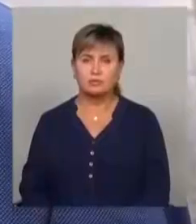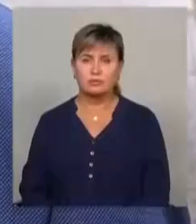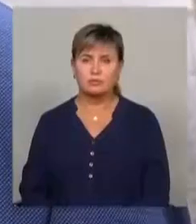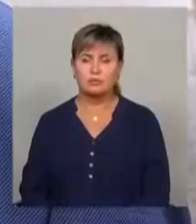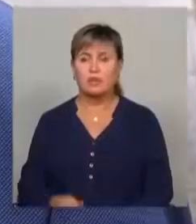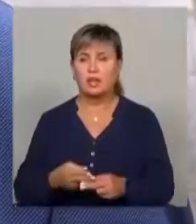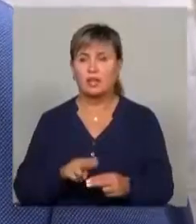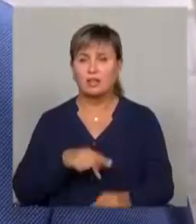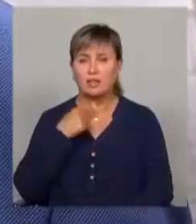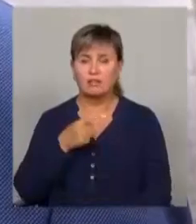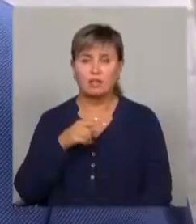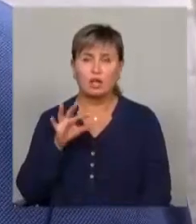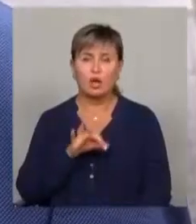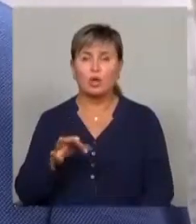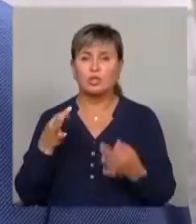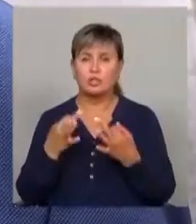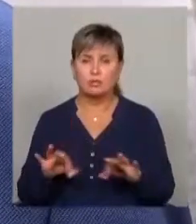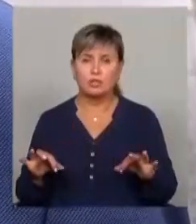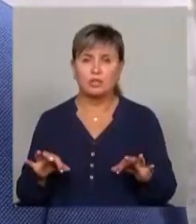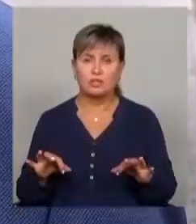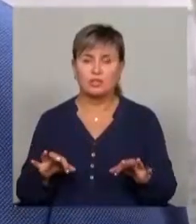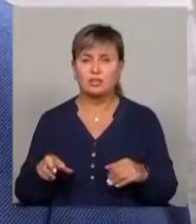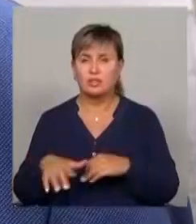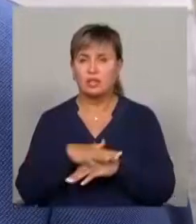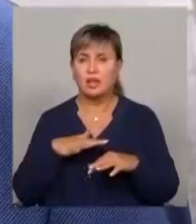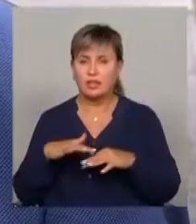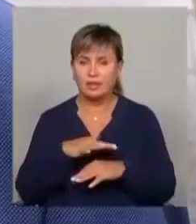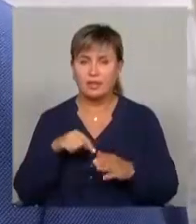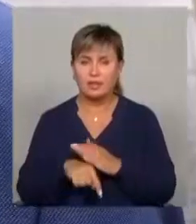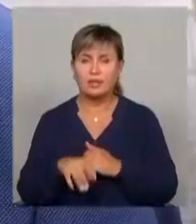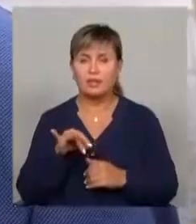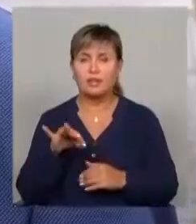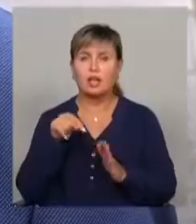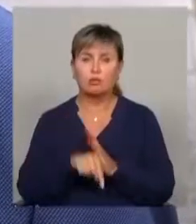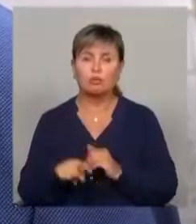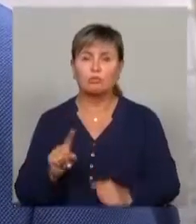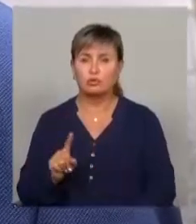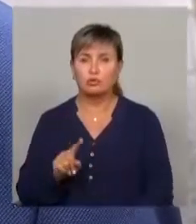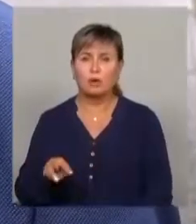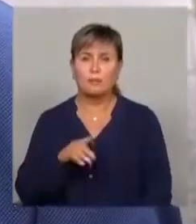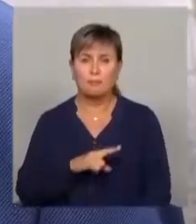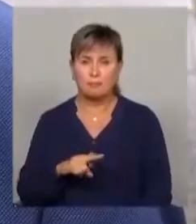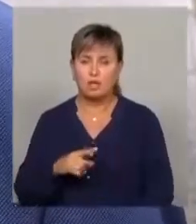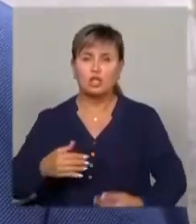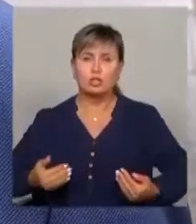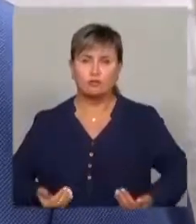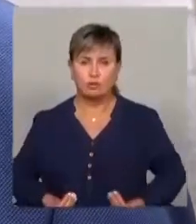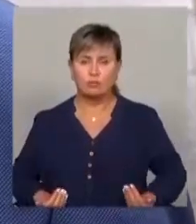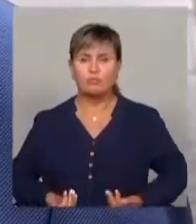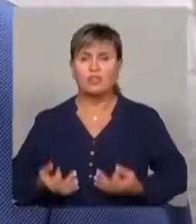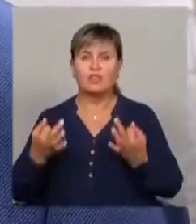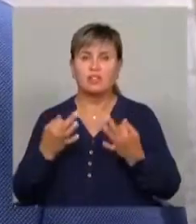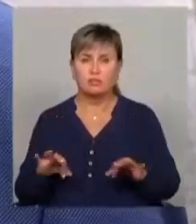Это говорит о демократической стране и о том, что мы живем в